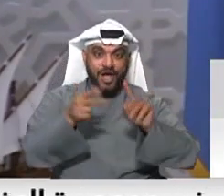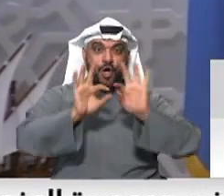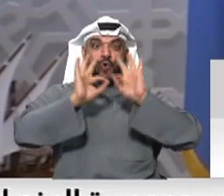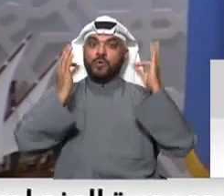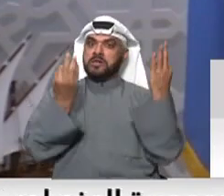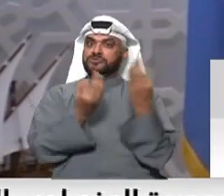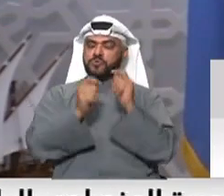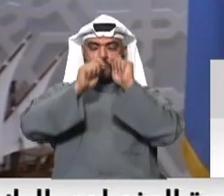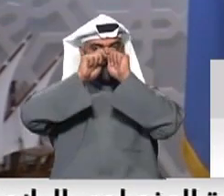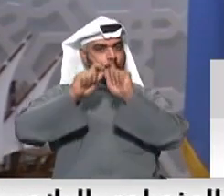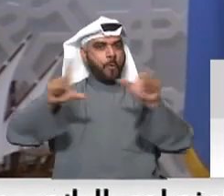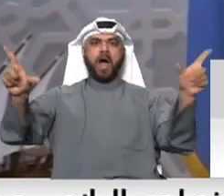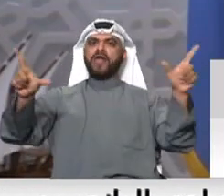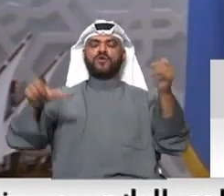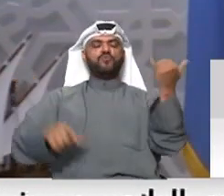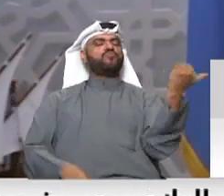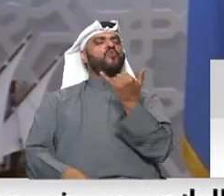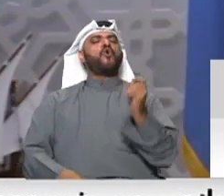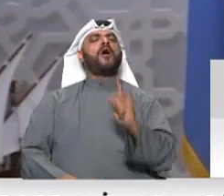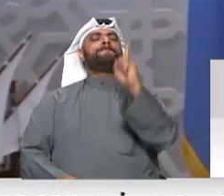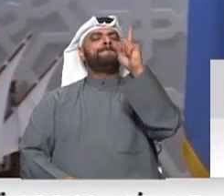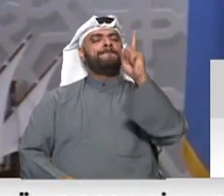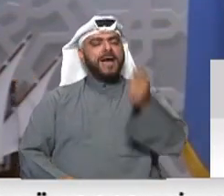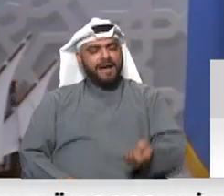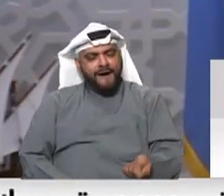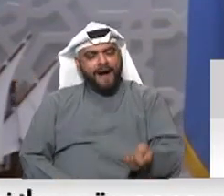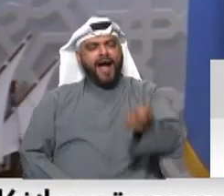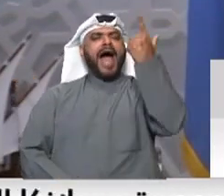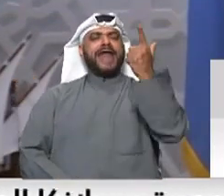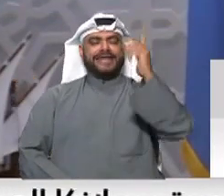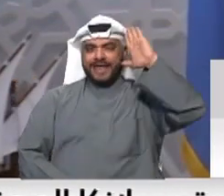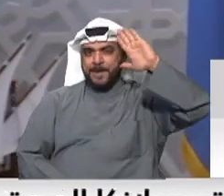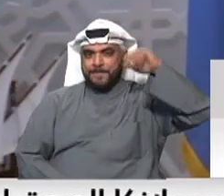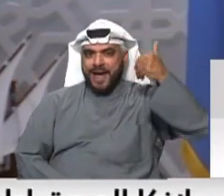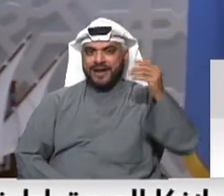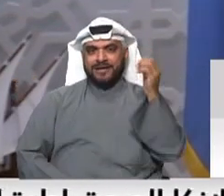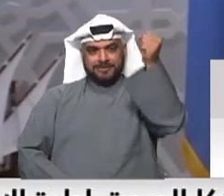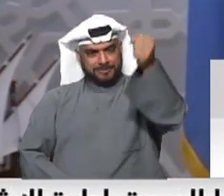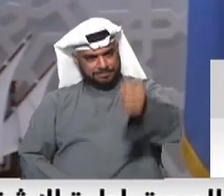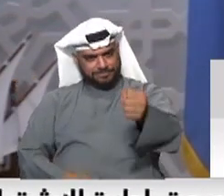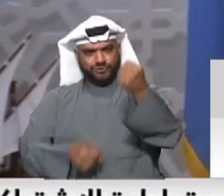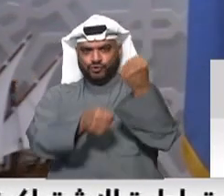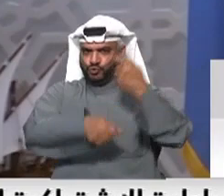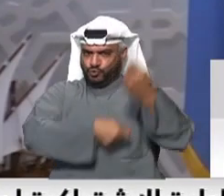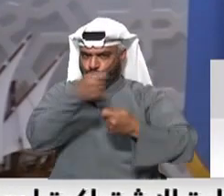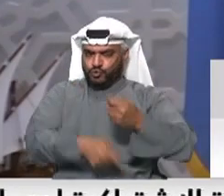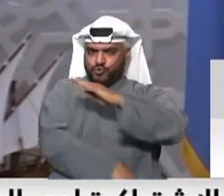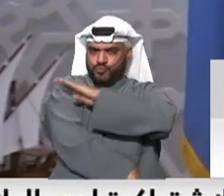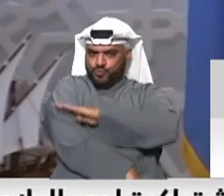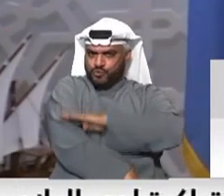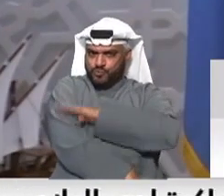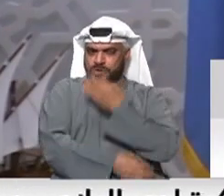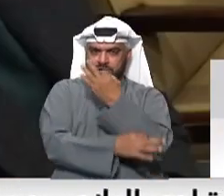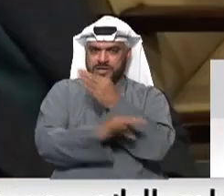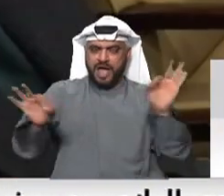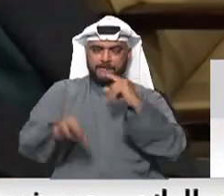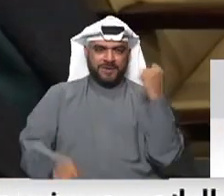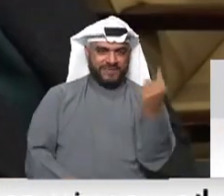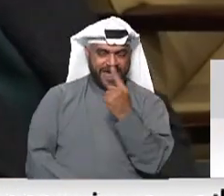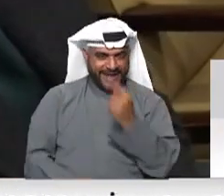اثبتت ان دورها لا يقل اهميه عن دور الرجل بذات الكفاءه نهنيها حول